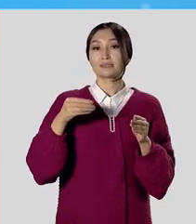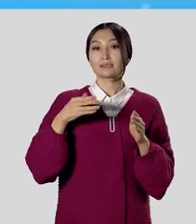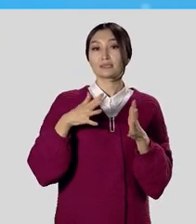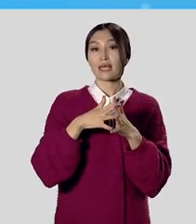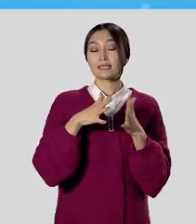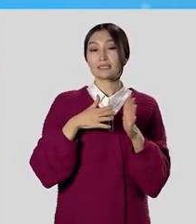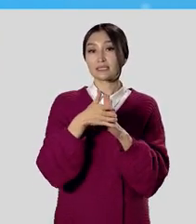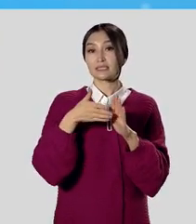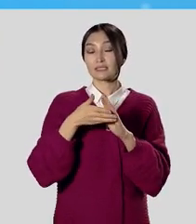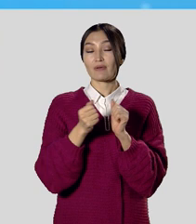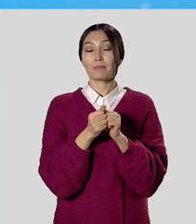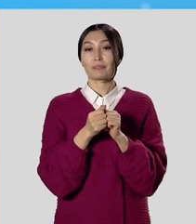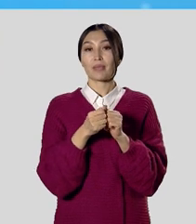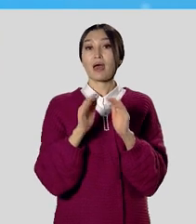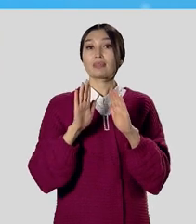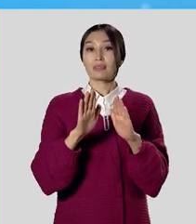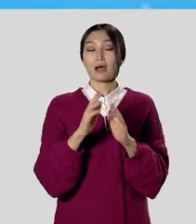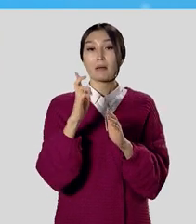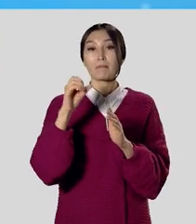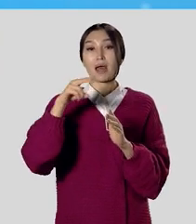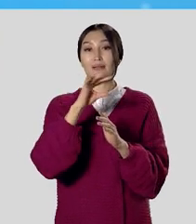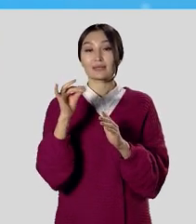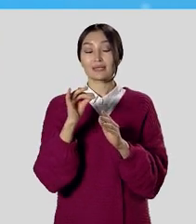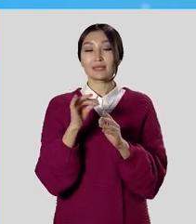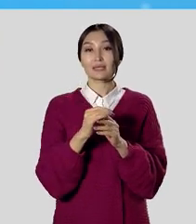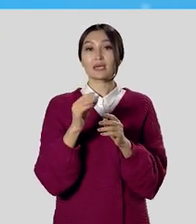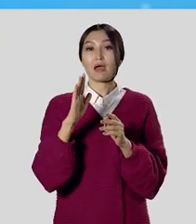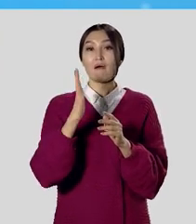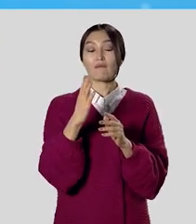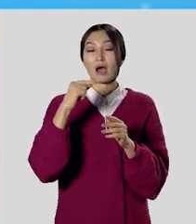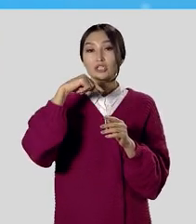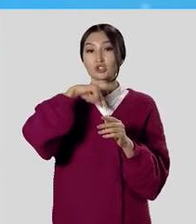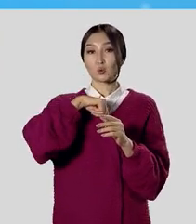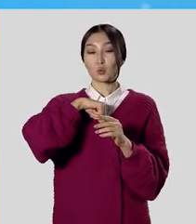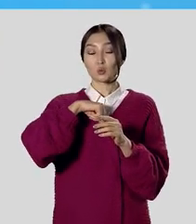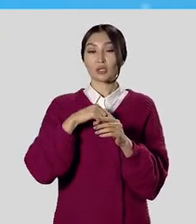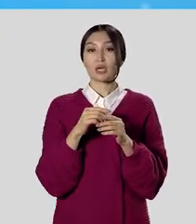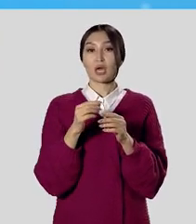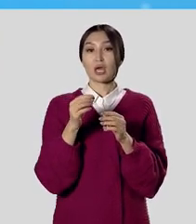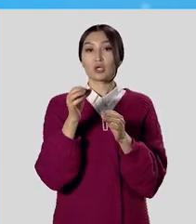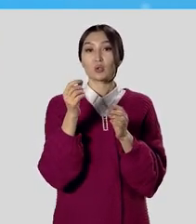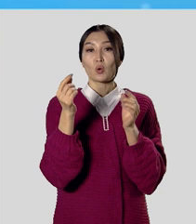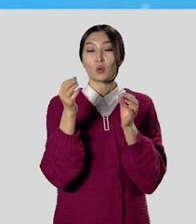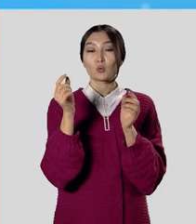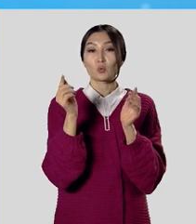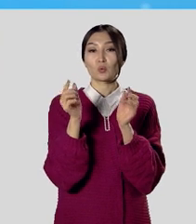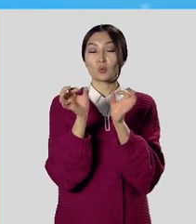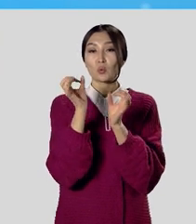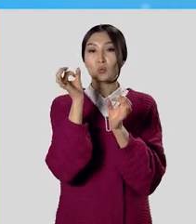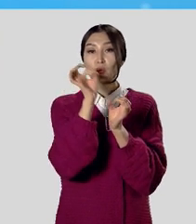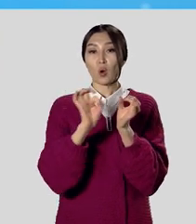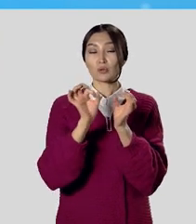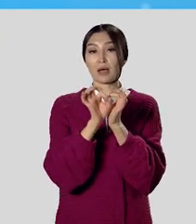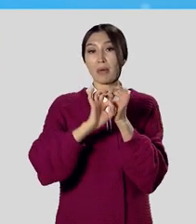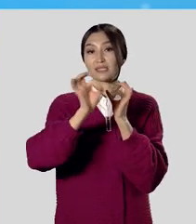пищеварительном тракте. Так белки расщепляются в желудке и в тонком кишечнике под